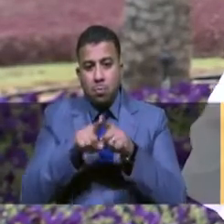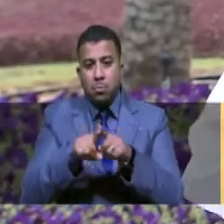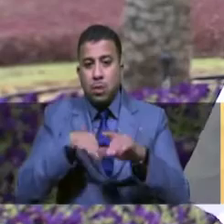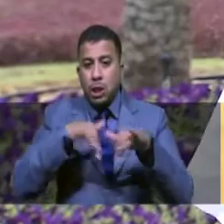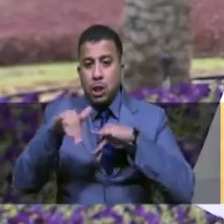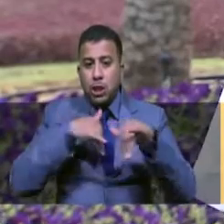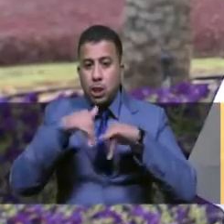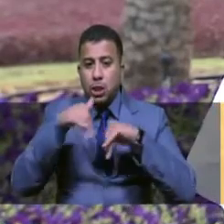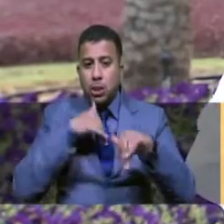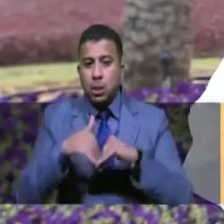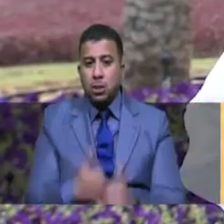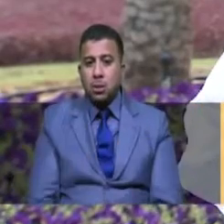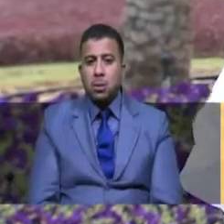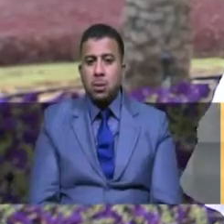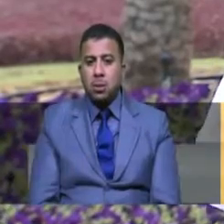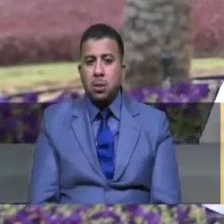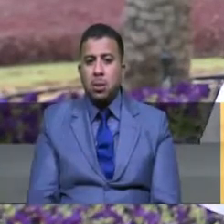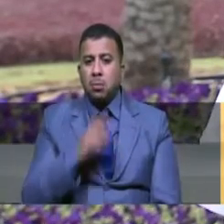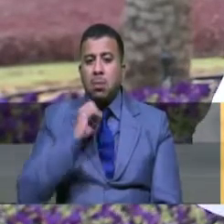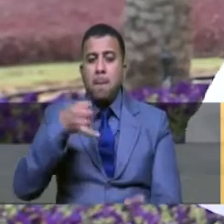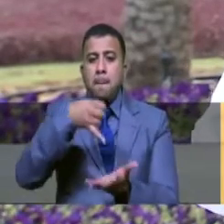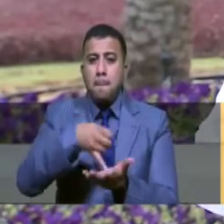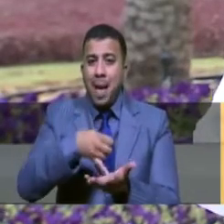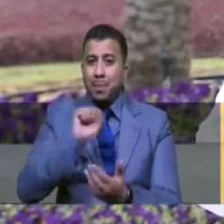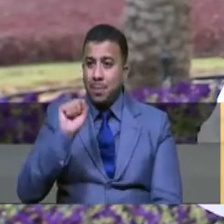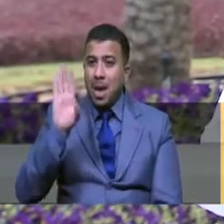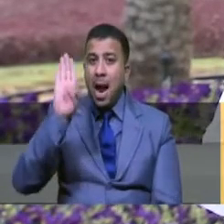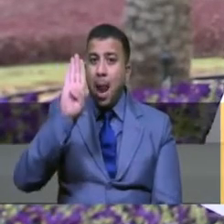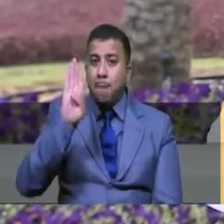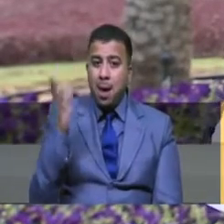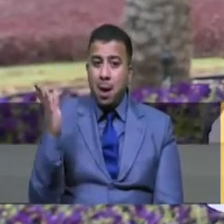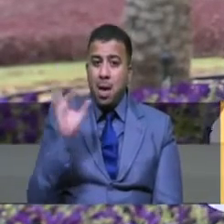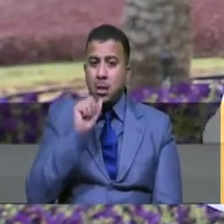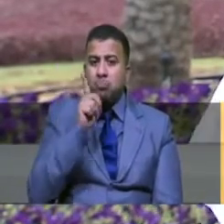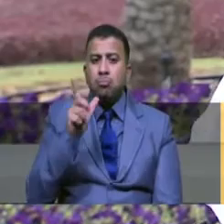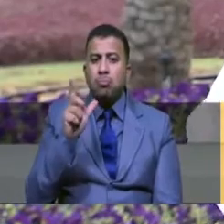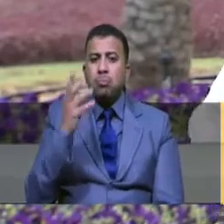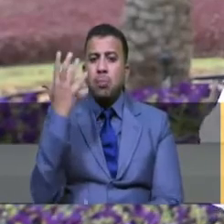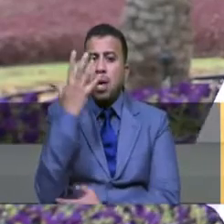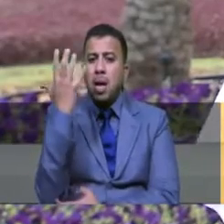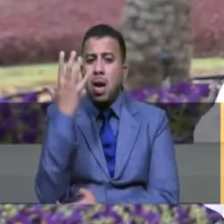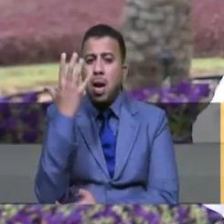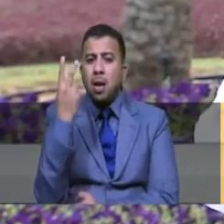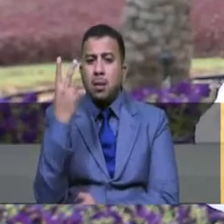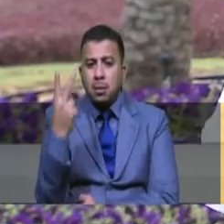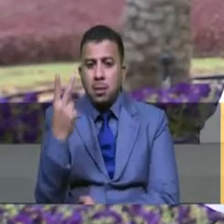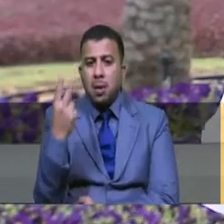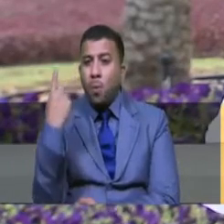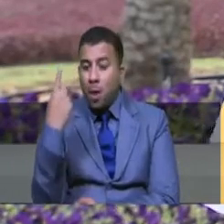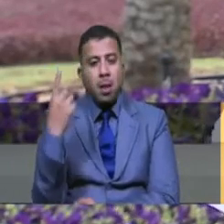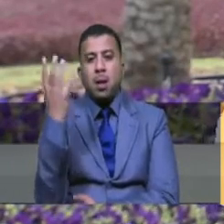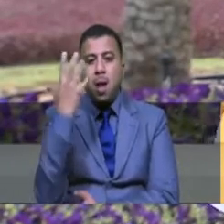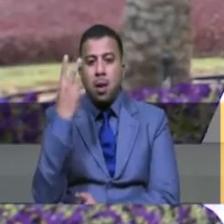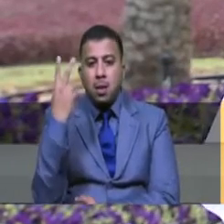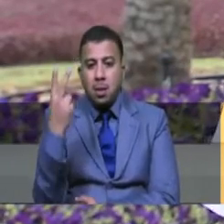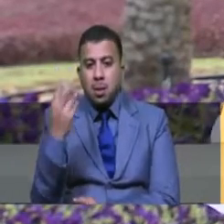الشارع بحكم أنه إحنا حاليا في مركز المدينة. عملنا تقريبا كانت في موجوده نخله واحده، عملنا نخلتين عشان